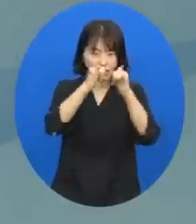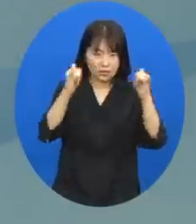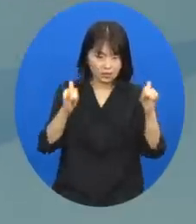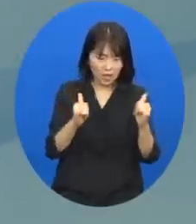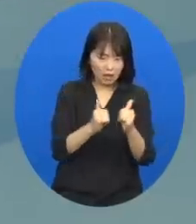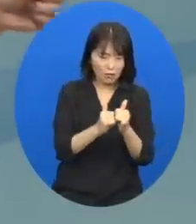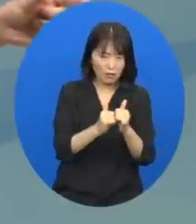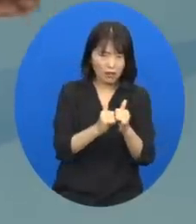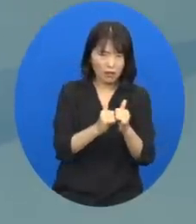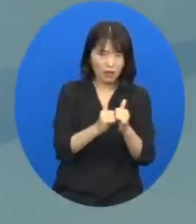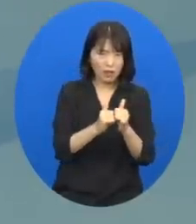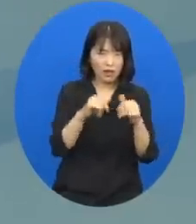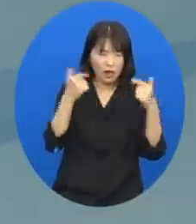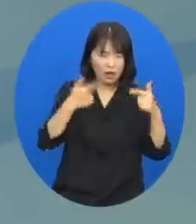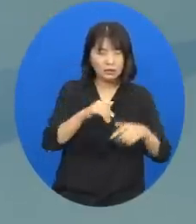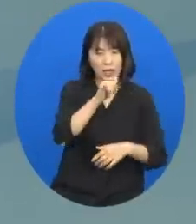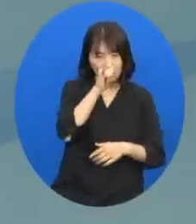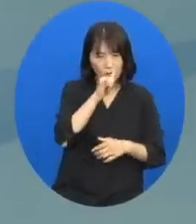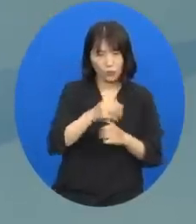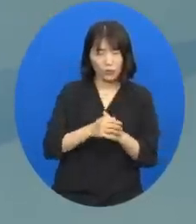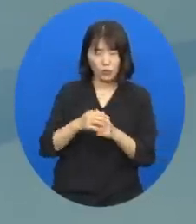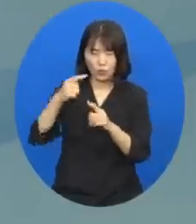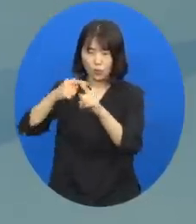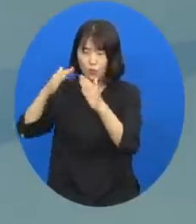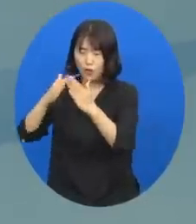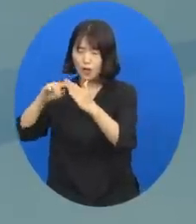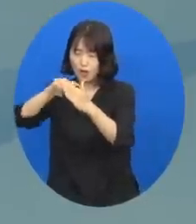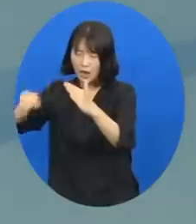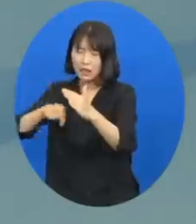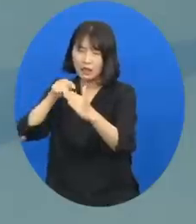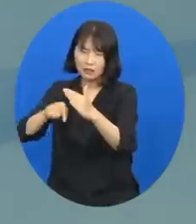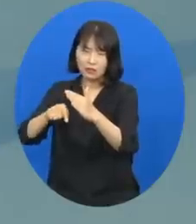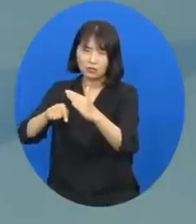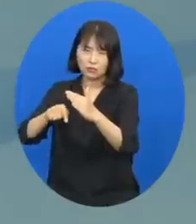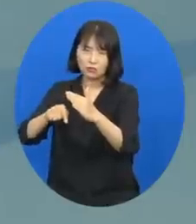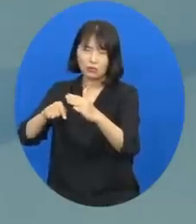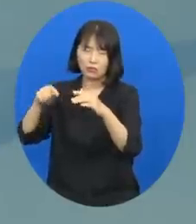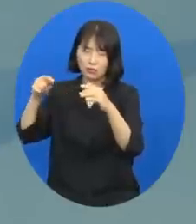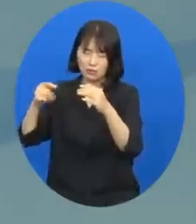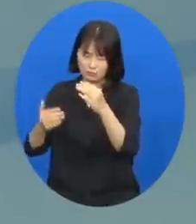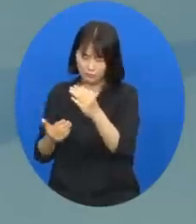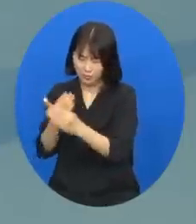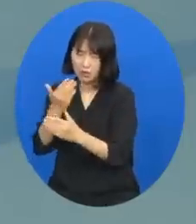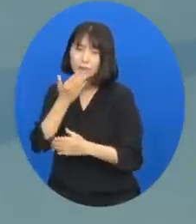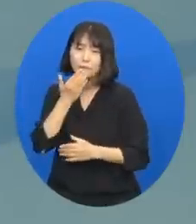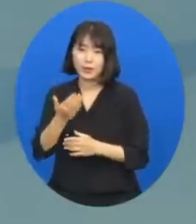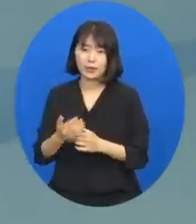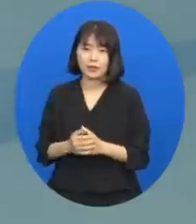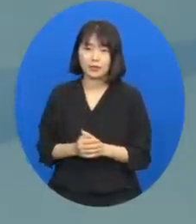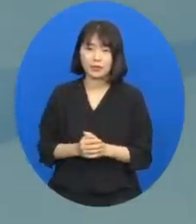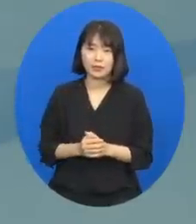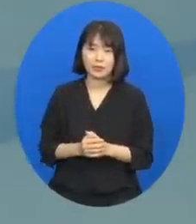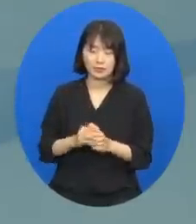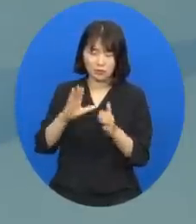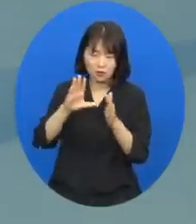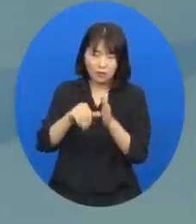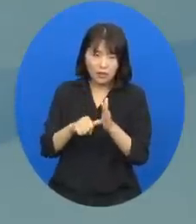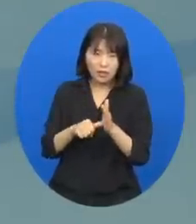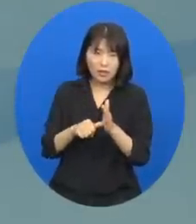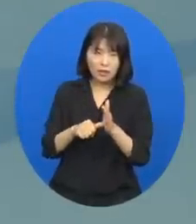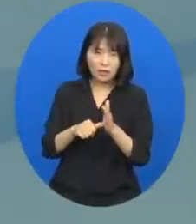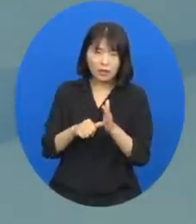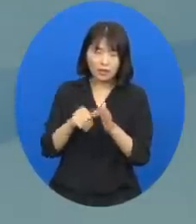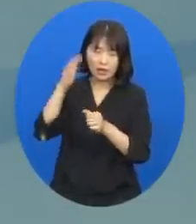공동체도 얼마든지 침투할 수 있는 무서운 무서운 질병입니다 그럴 때에 뭐라고 해야될까요